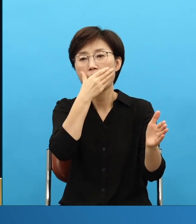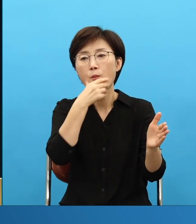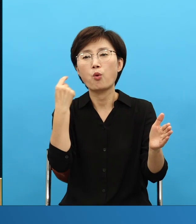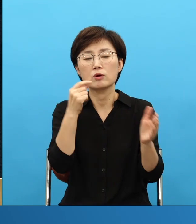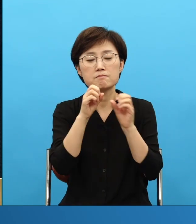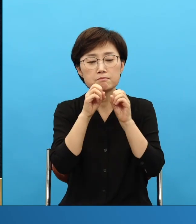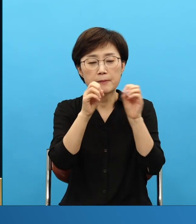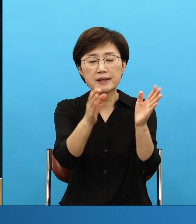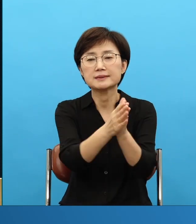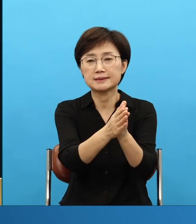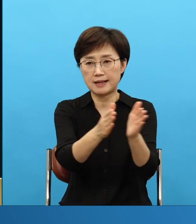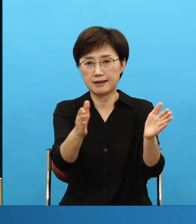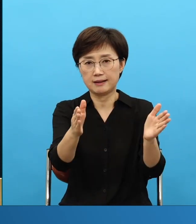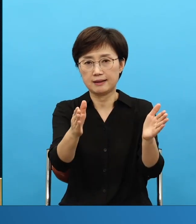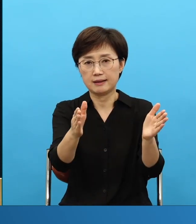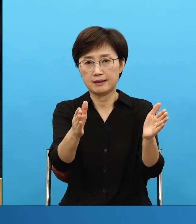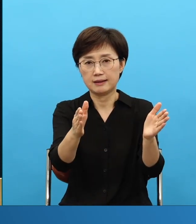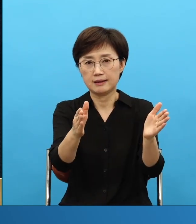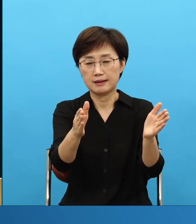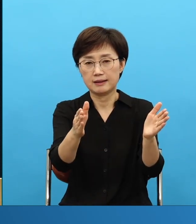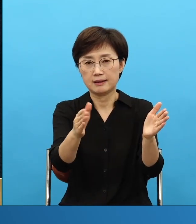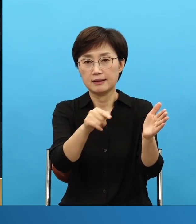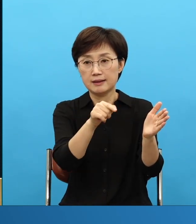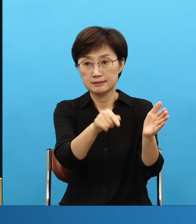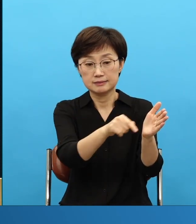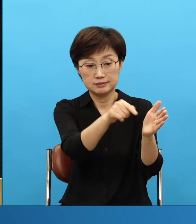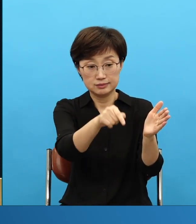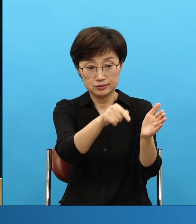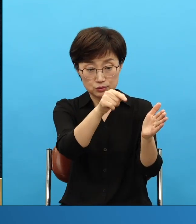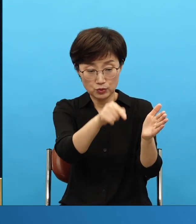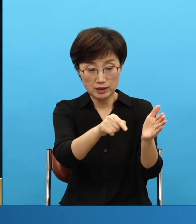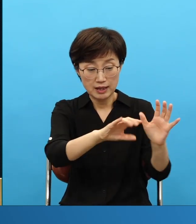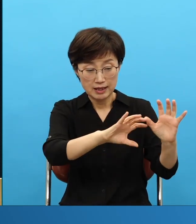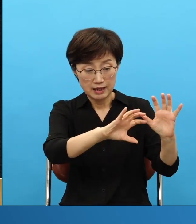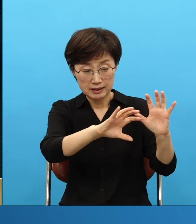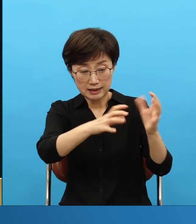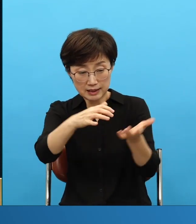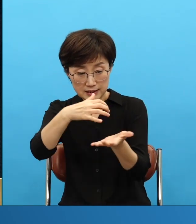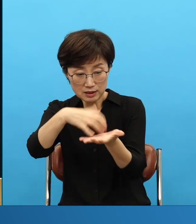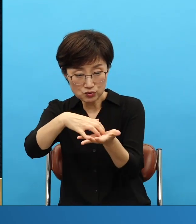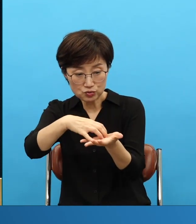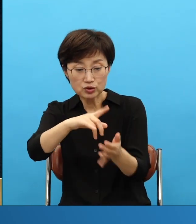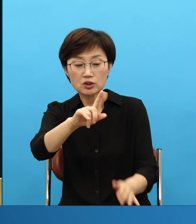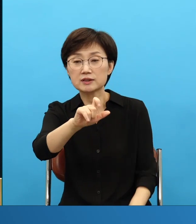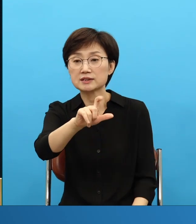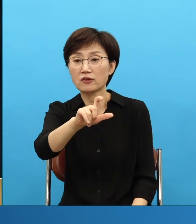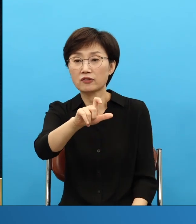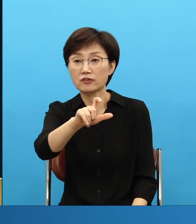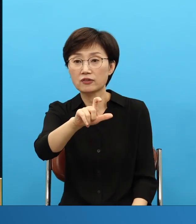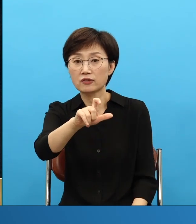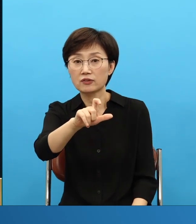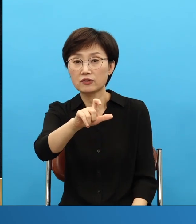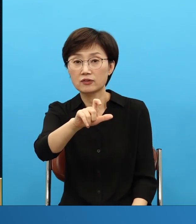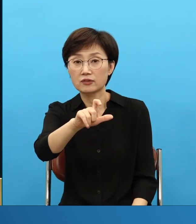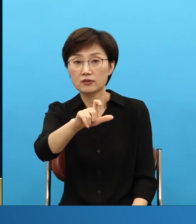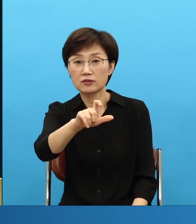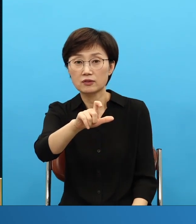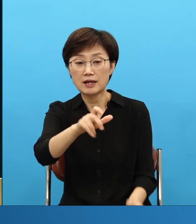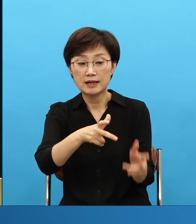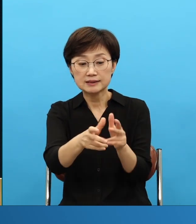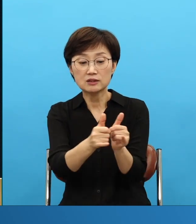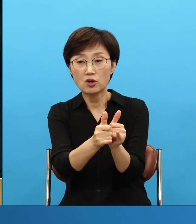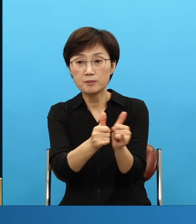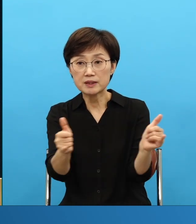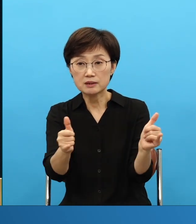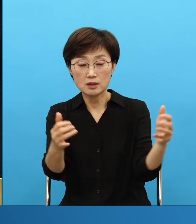church came together to give their worship. 거기에 15나라 산업인이 참석해서 헌금을 한 거예요. And there business people